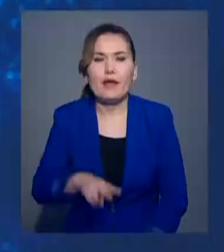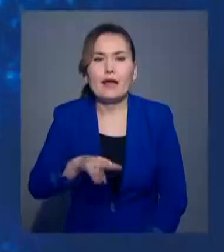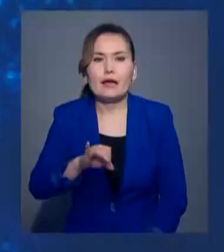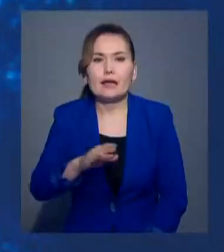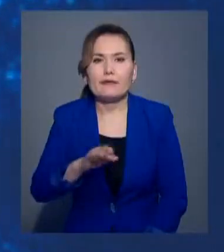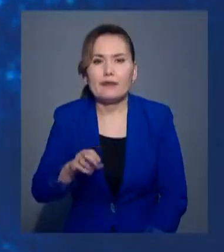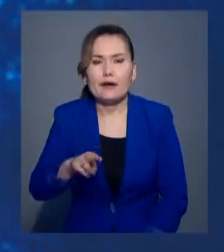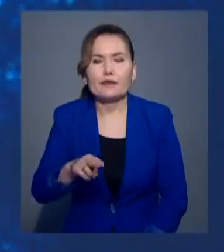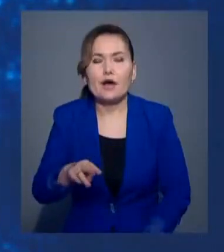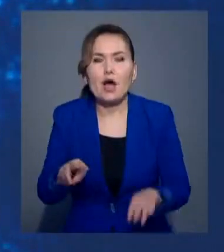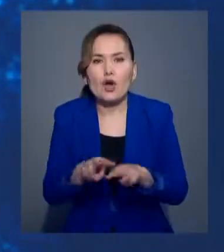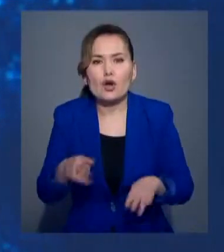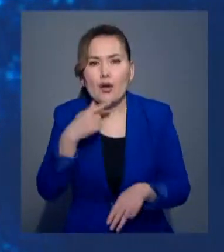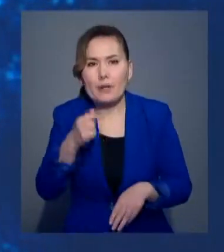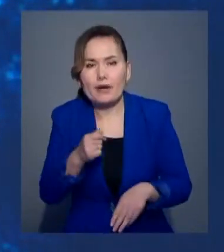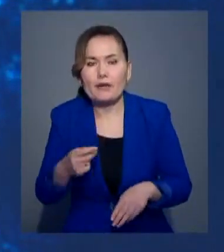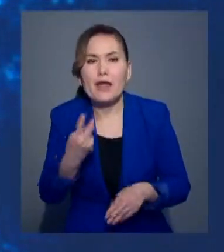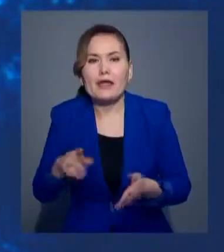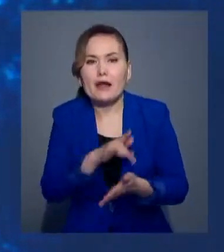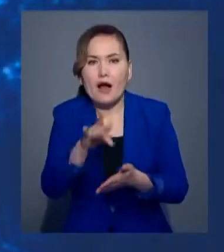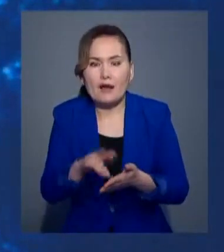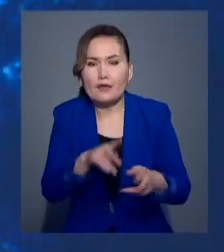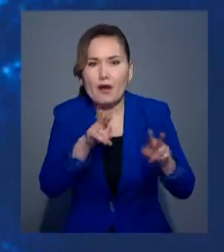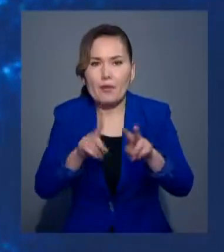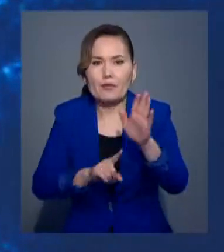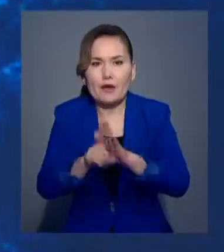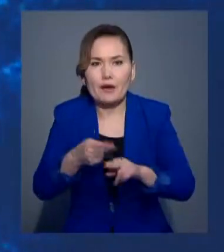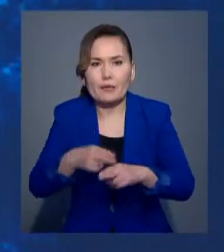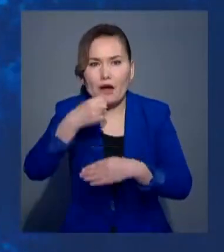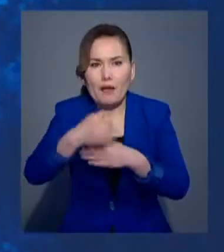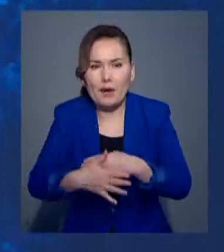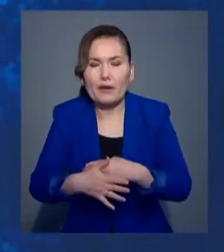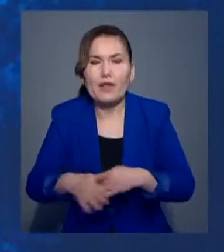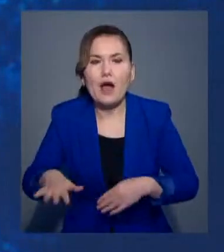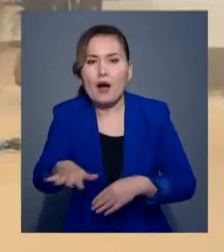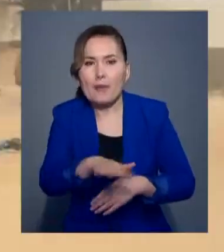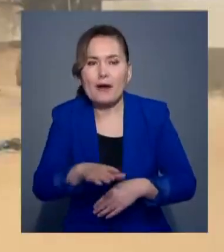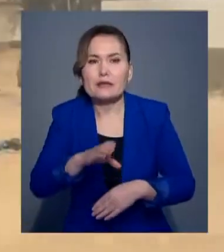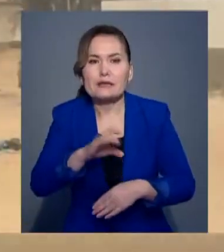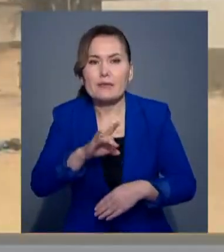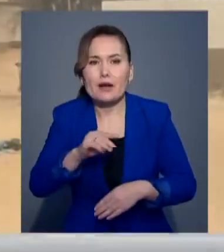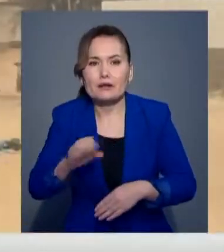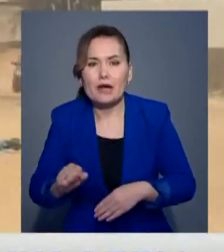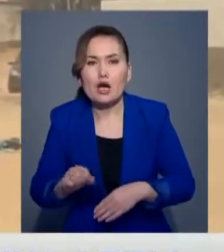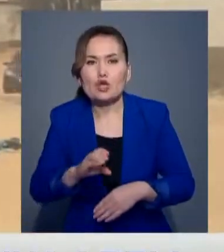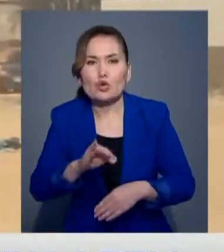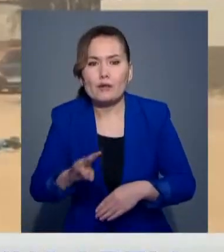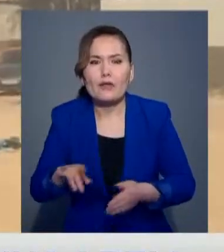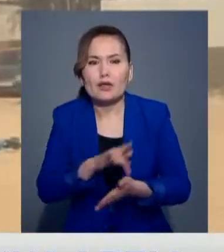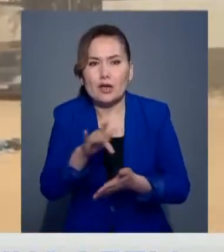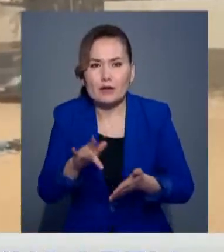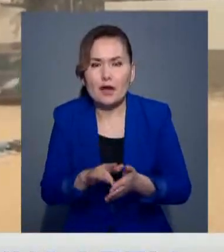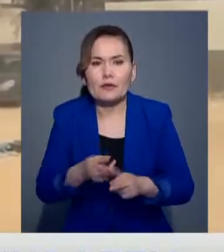Ливияда үкімет әскері екі қаланы өз бақылауына алды. Олар ел астанасының батысында орналасқан Сабрата мен Сурман